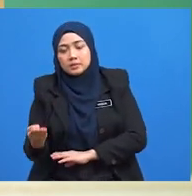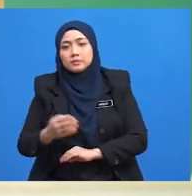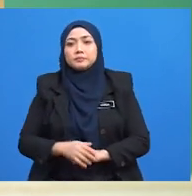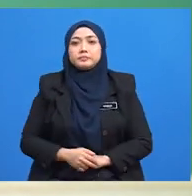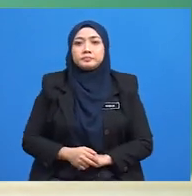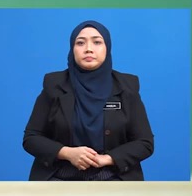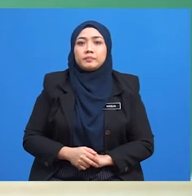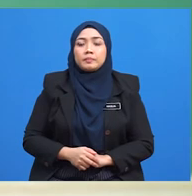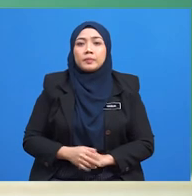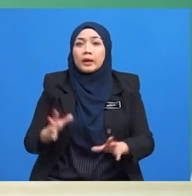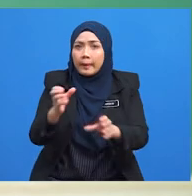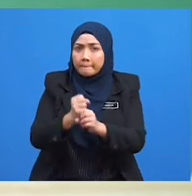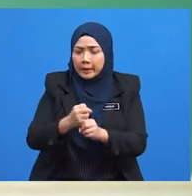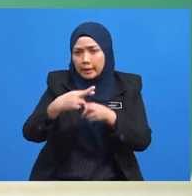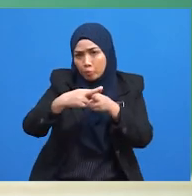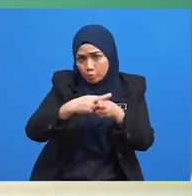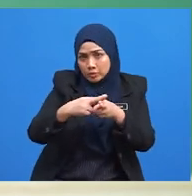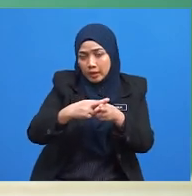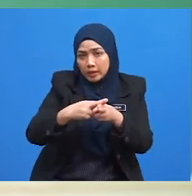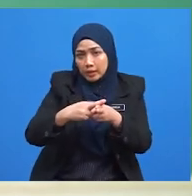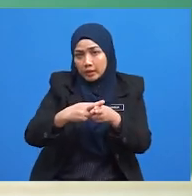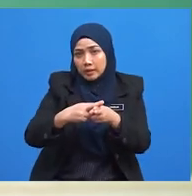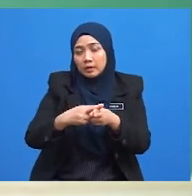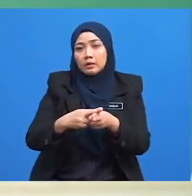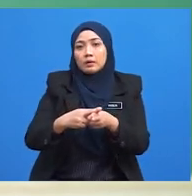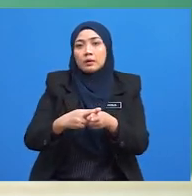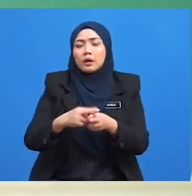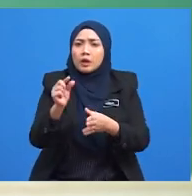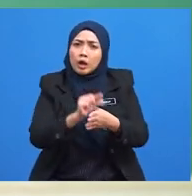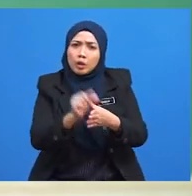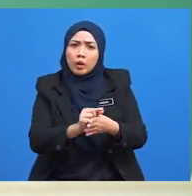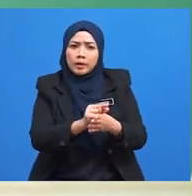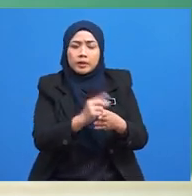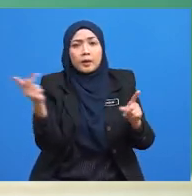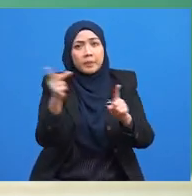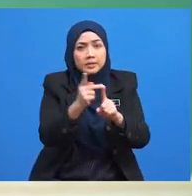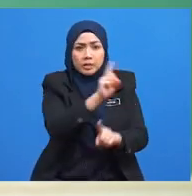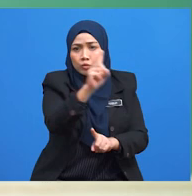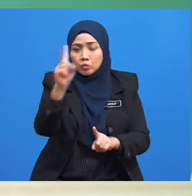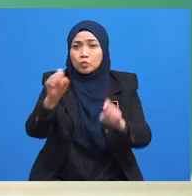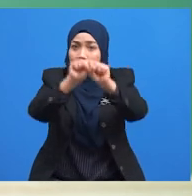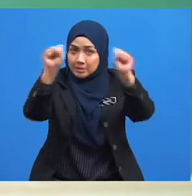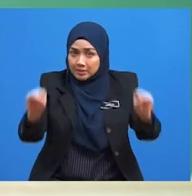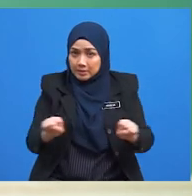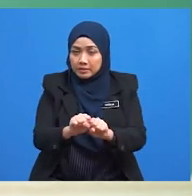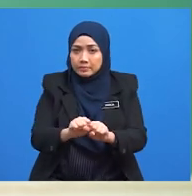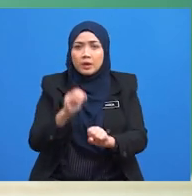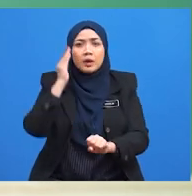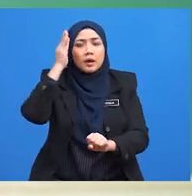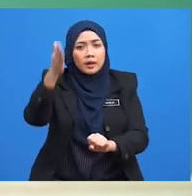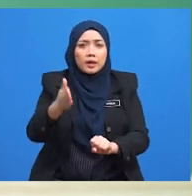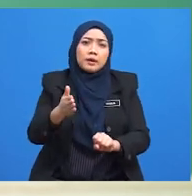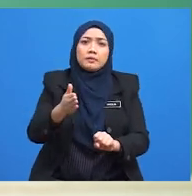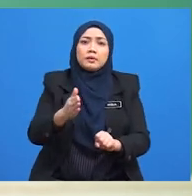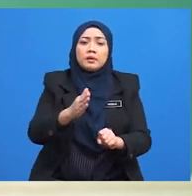itu, dapat disimpulkan bahawa gangguan terhadap sesuatu sistem akan menjejaskan sistem yang